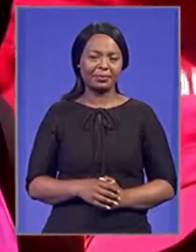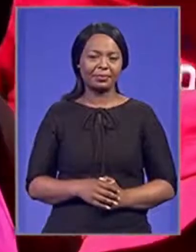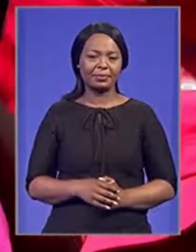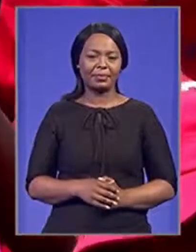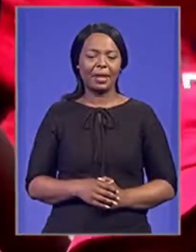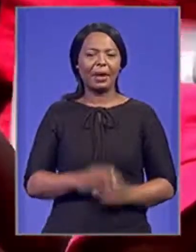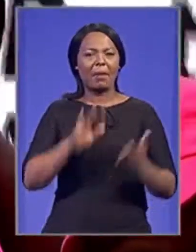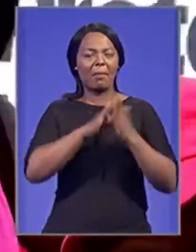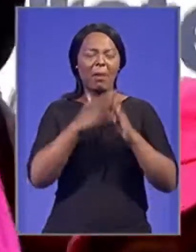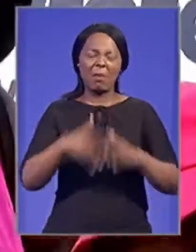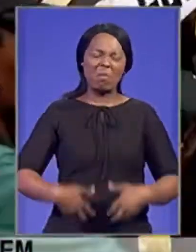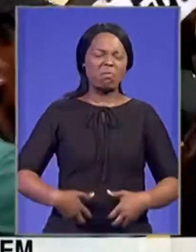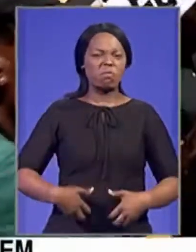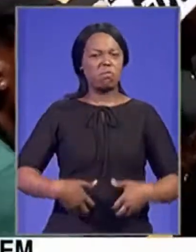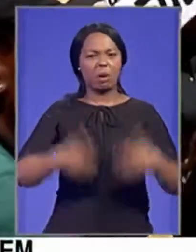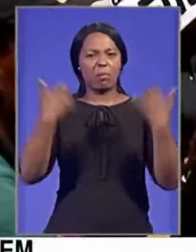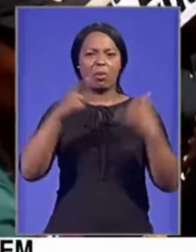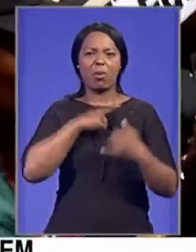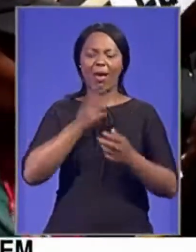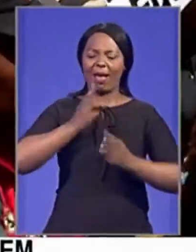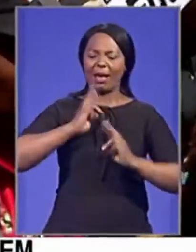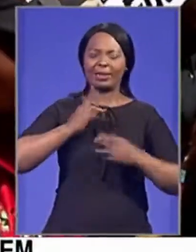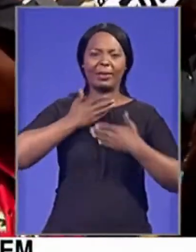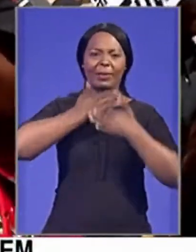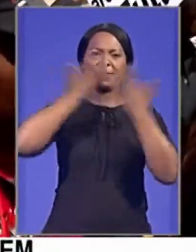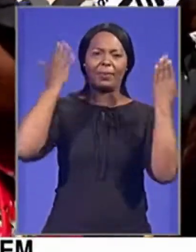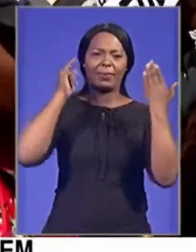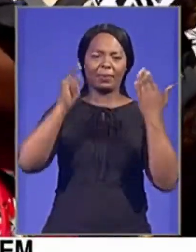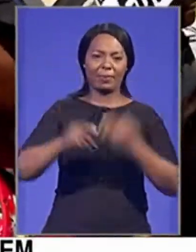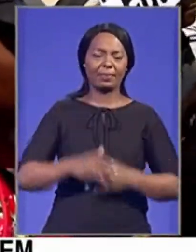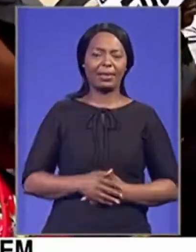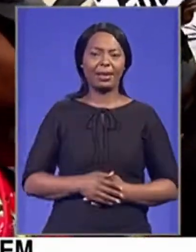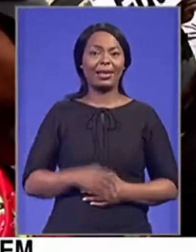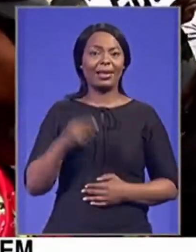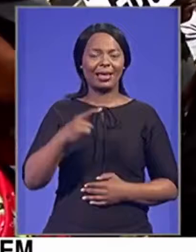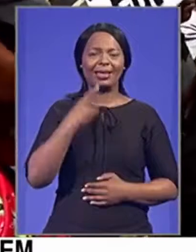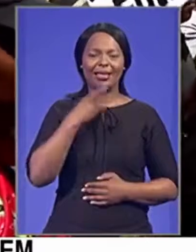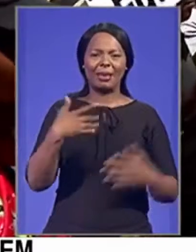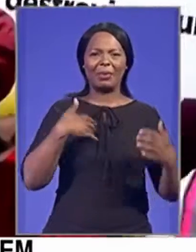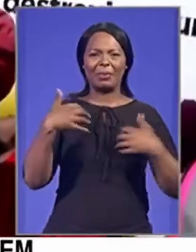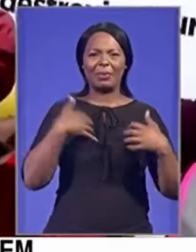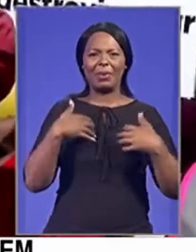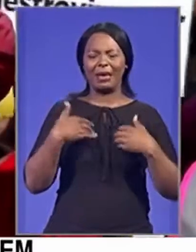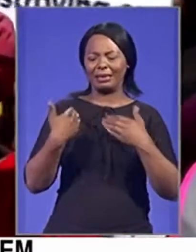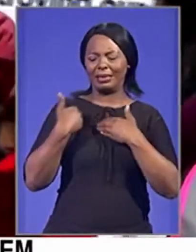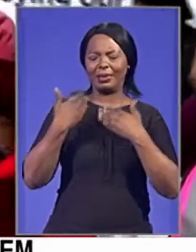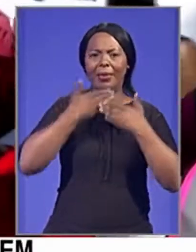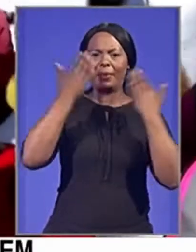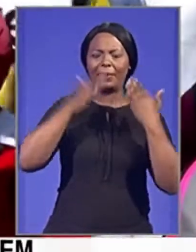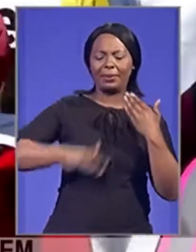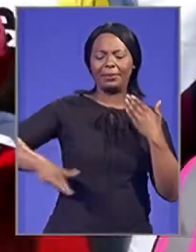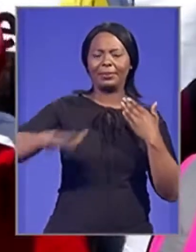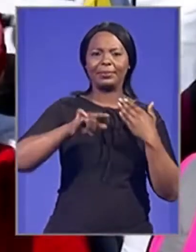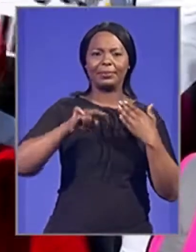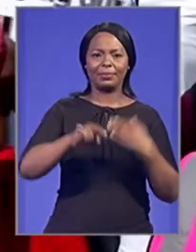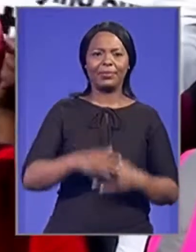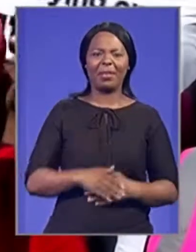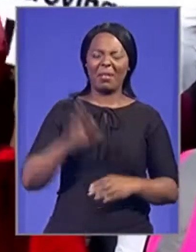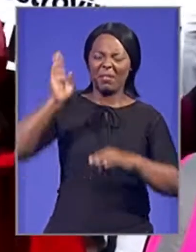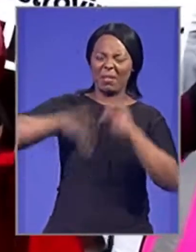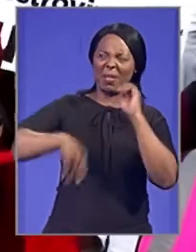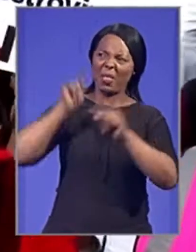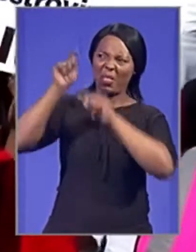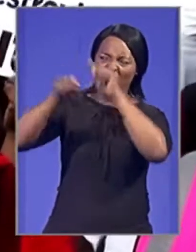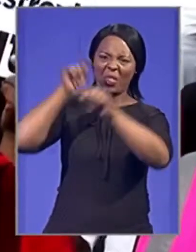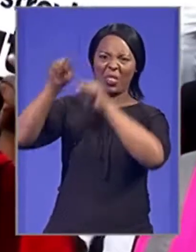badudi ba galefile ka lebaka la tlhokego ya dikarabo ba tlhalosa ge ba tshwenya ke maemo a polokego ya bona ba swaya mapodisa